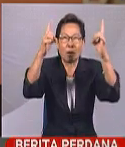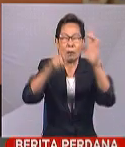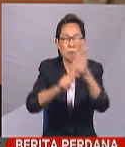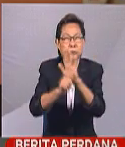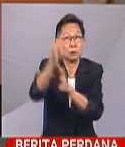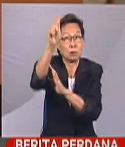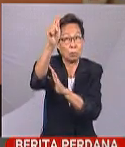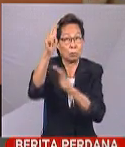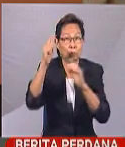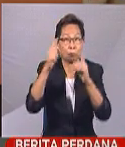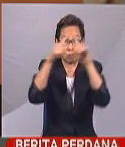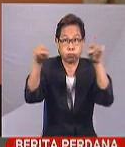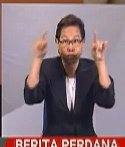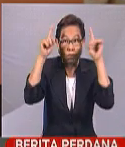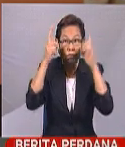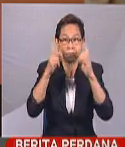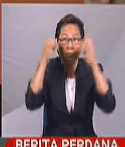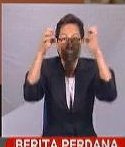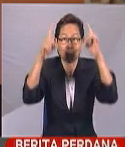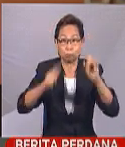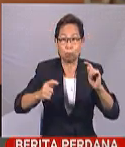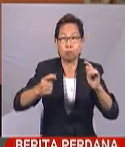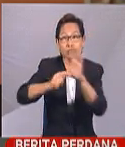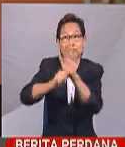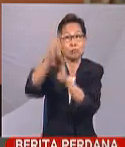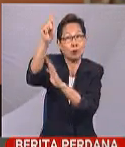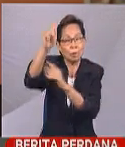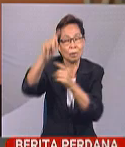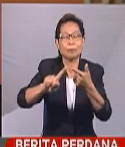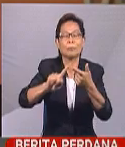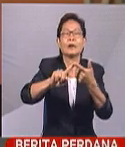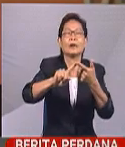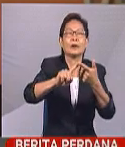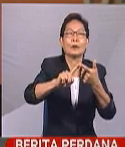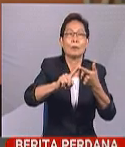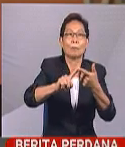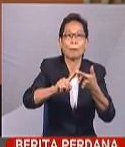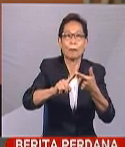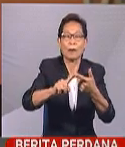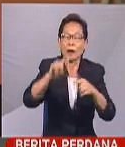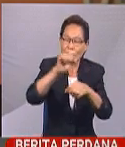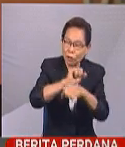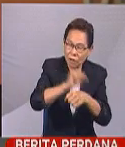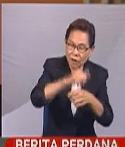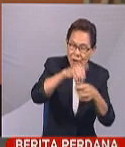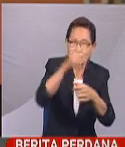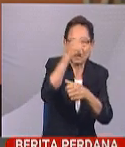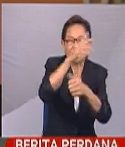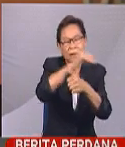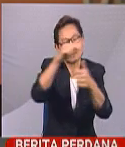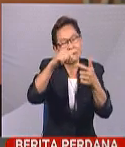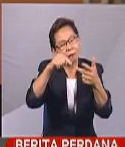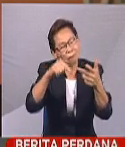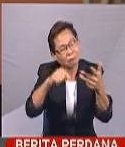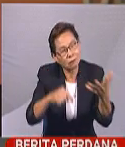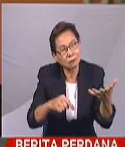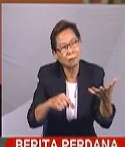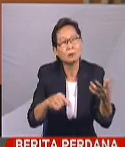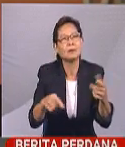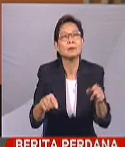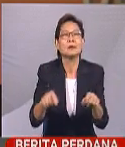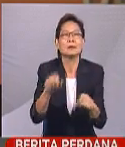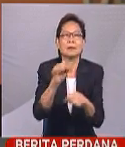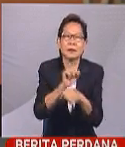tinggi dan adalah dari yang telah bertugas dalam kerajaan dan sebagainya